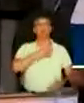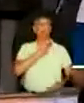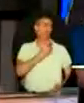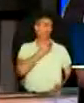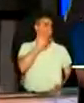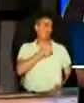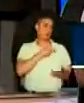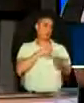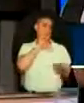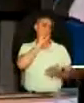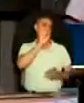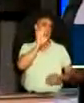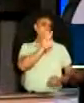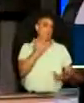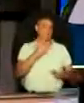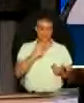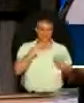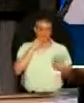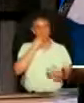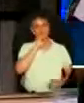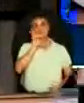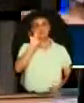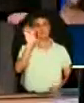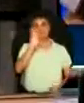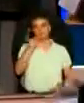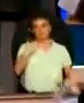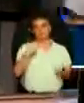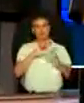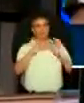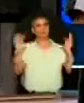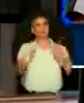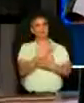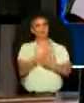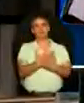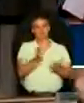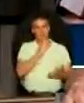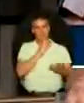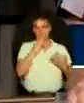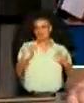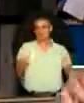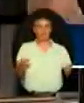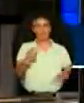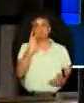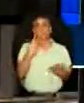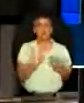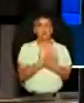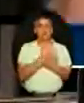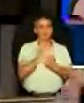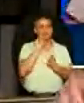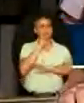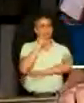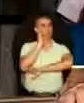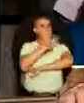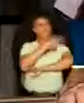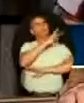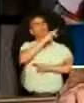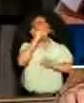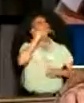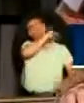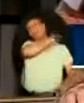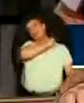מקבל תשומת לב כי הוא מדבר נגד נתניהו. אם אני מחר אדבר נגד נתניהו, אני אפתח מהדורה. זה לא בעיה. שתי מהדורות, ישר בשידור ישיר,